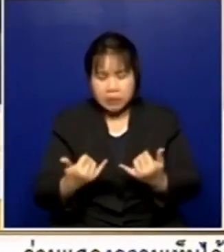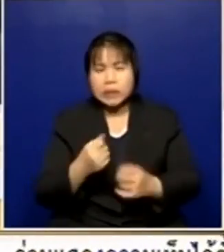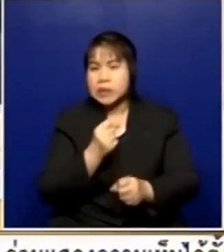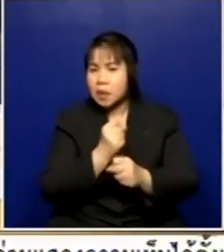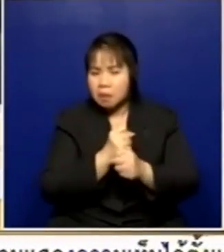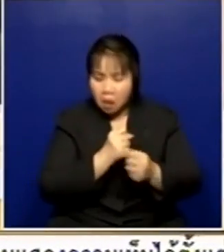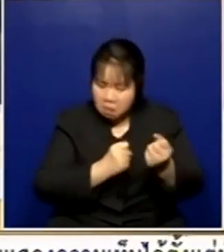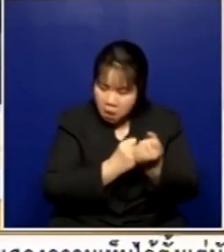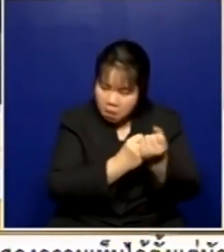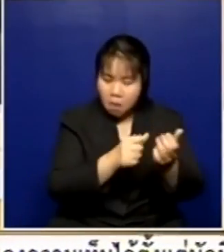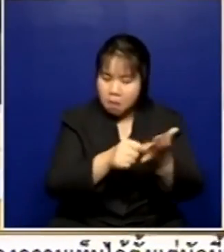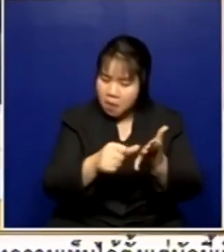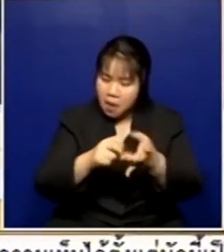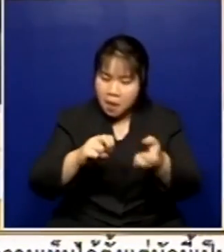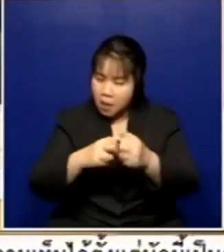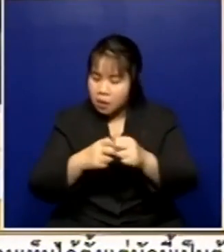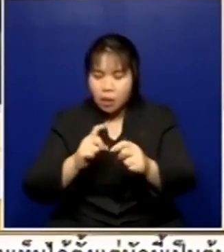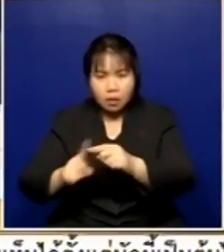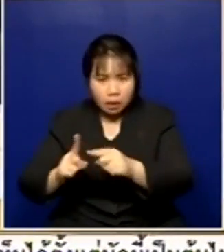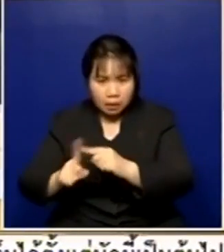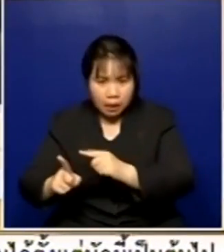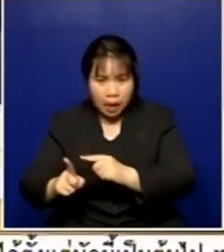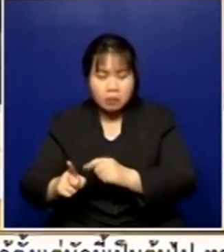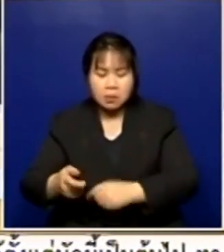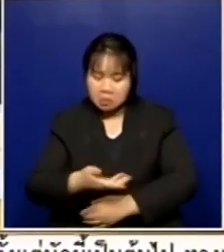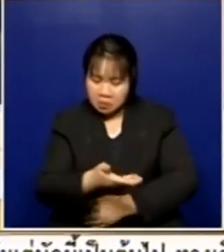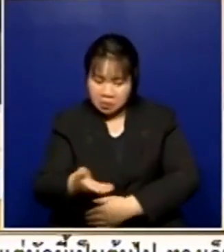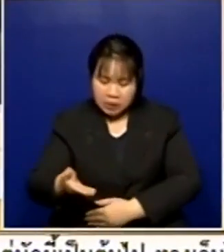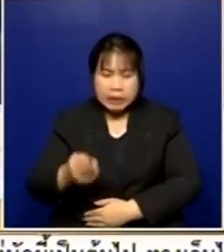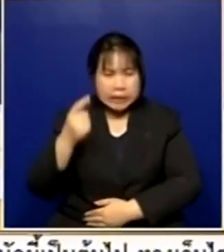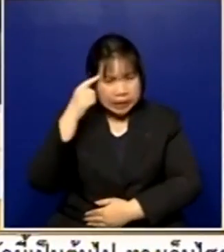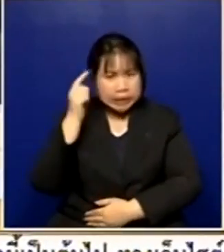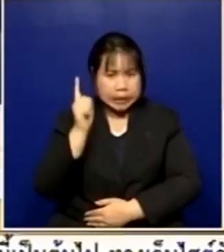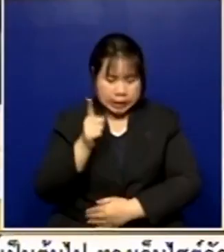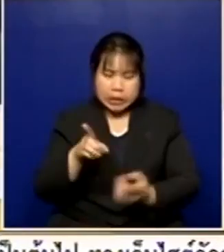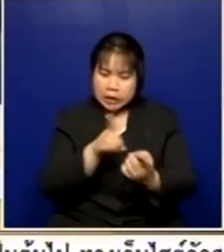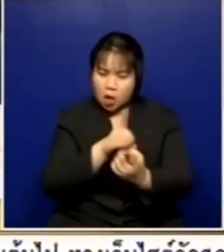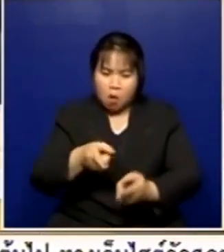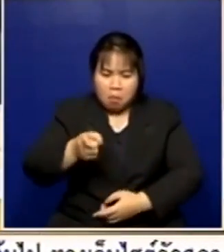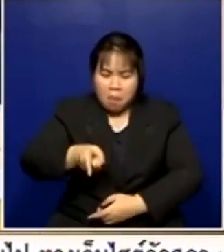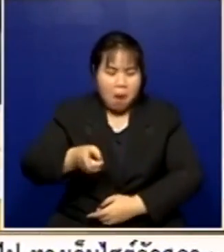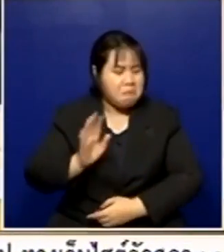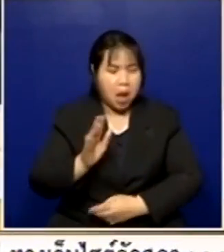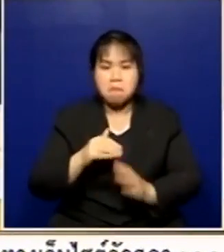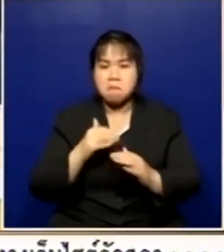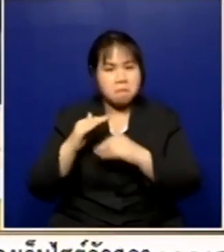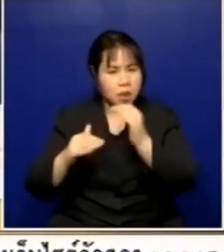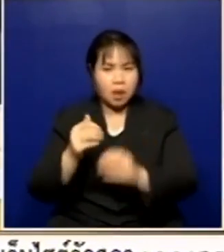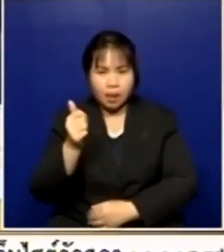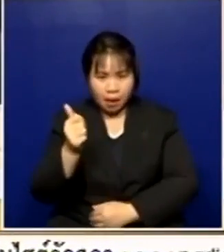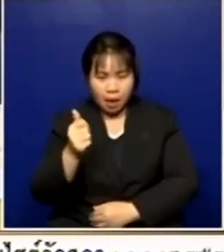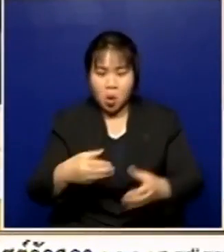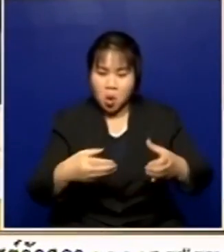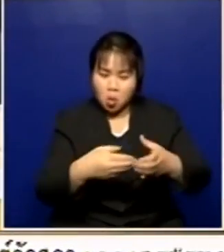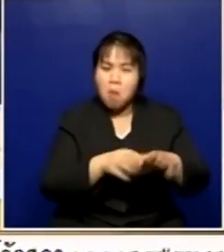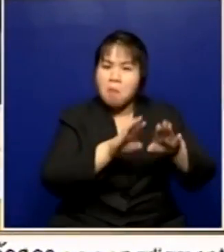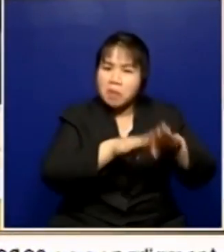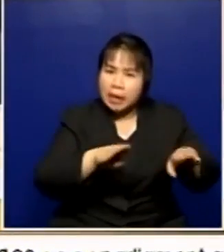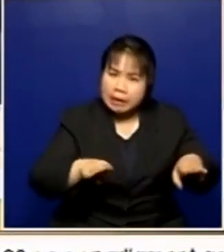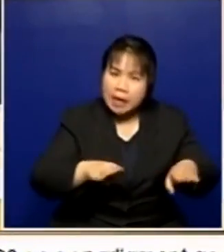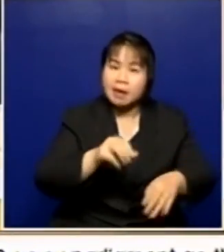ไขในประเด็นปัญหาที่เชื่อว่าสังคมเราดีกว่านี้ได้ไม่ว่าจะเป็นกลุ่มนักเรียนเลว